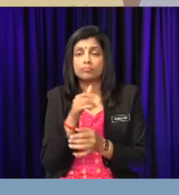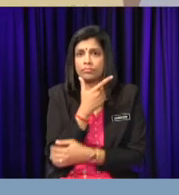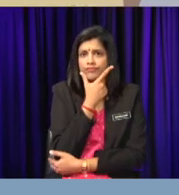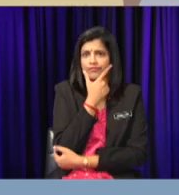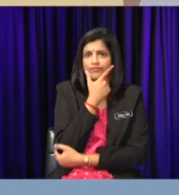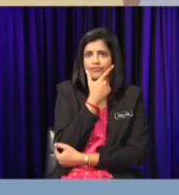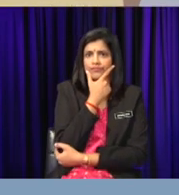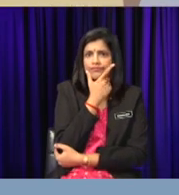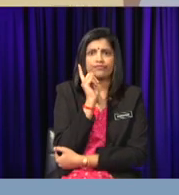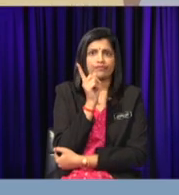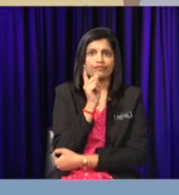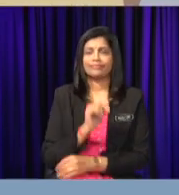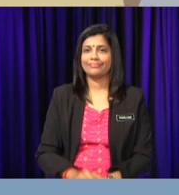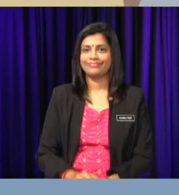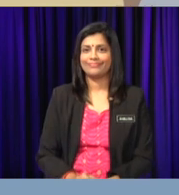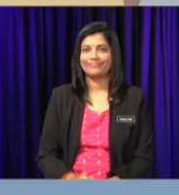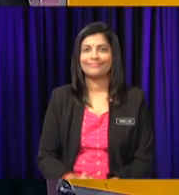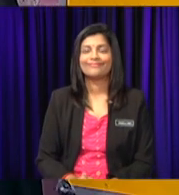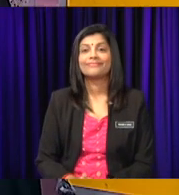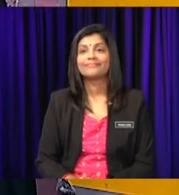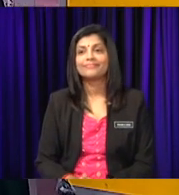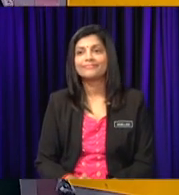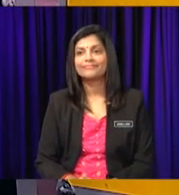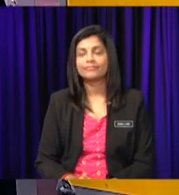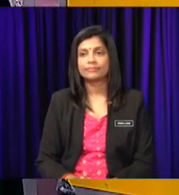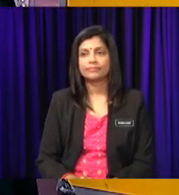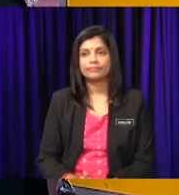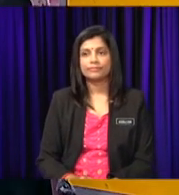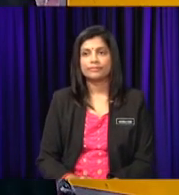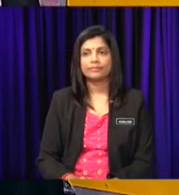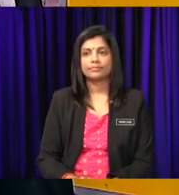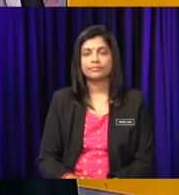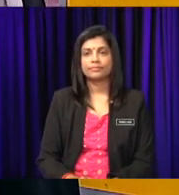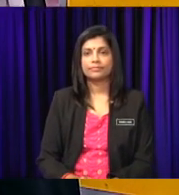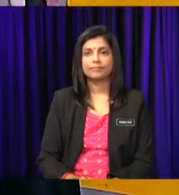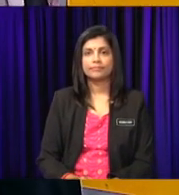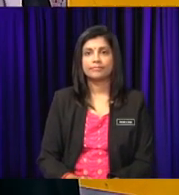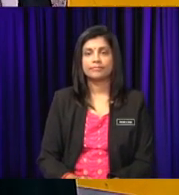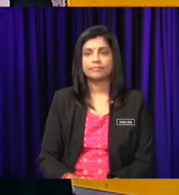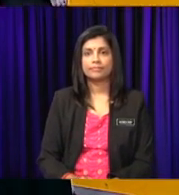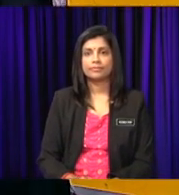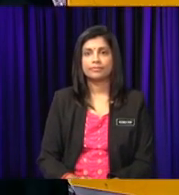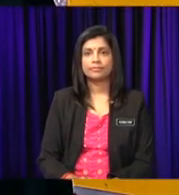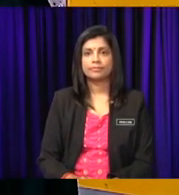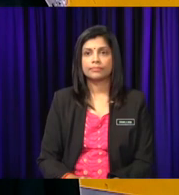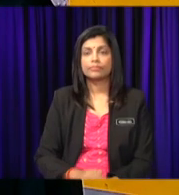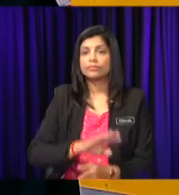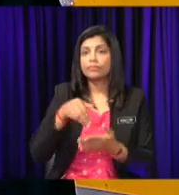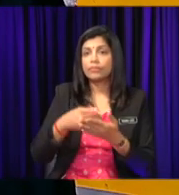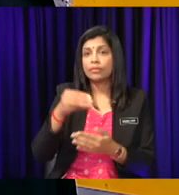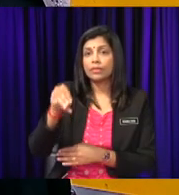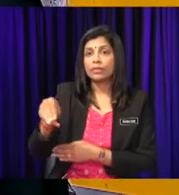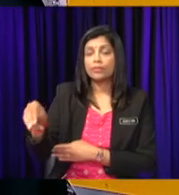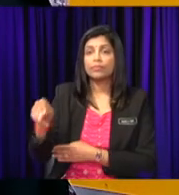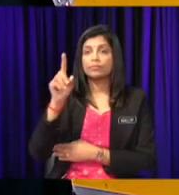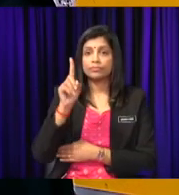oke tak perlu kita Tengok ya maknanya daripada soalnya yang dikemukakan tadi satu jawaban yang diberikan oleh Afi iyalah